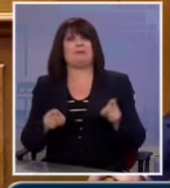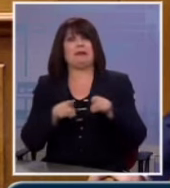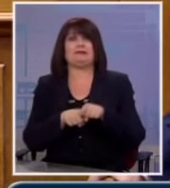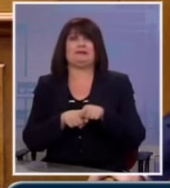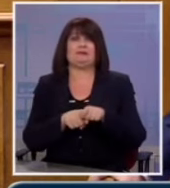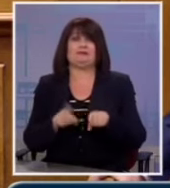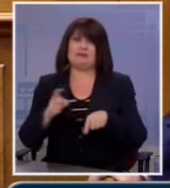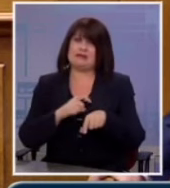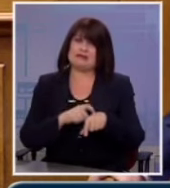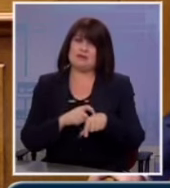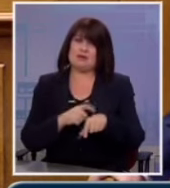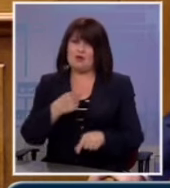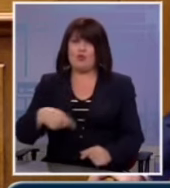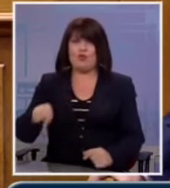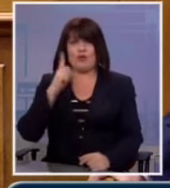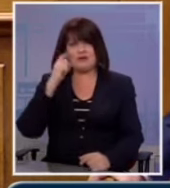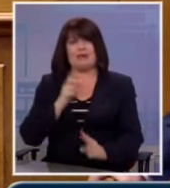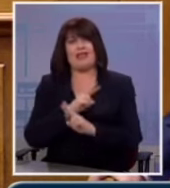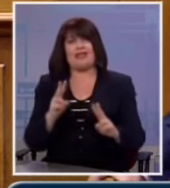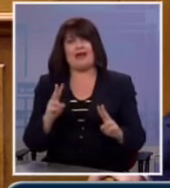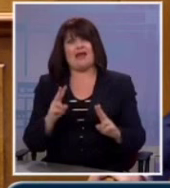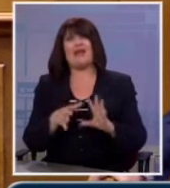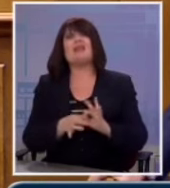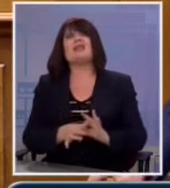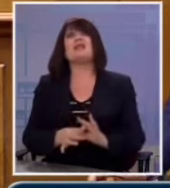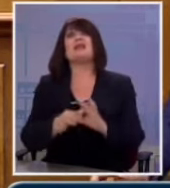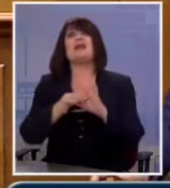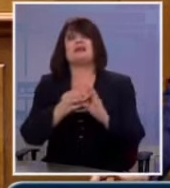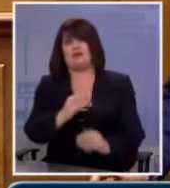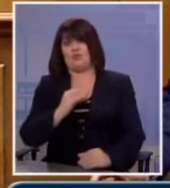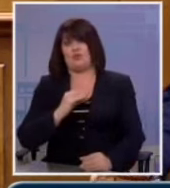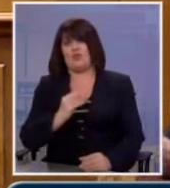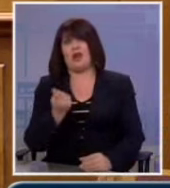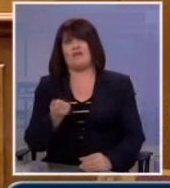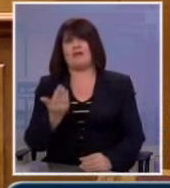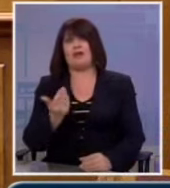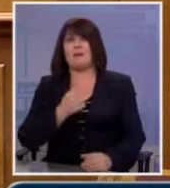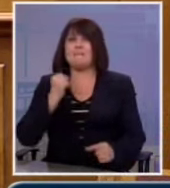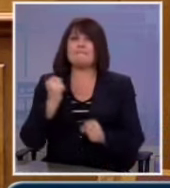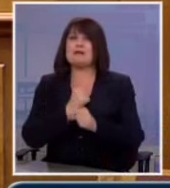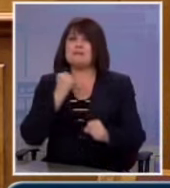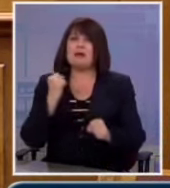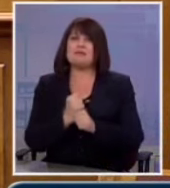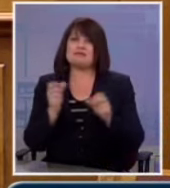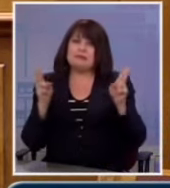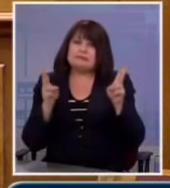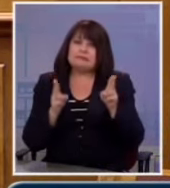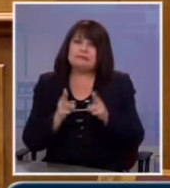μάλιστα που σε όλους είναι σχεδόν σαφές ότι δεν θα συνεχίσει εκταμιεύσεις, ήταν μια επιμονή που περιόρισε